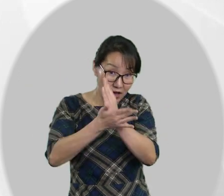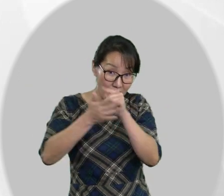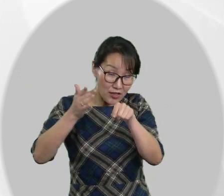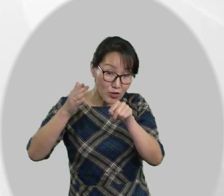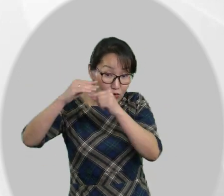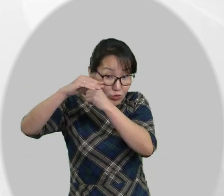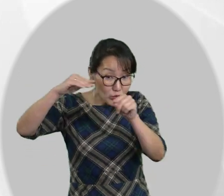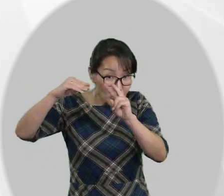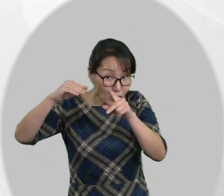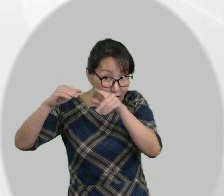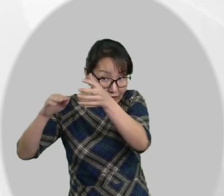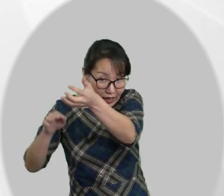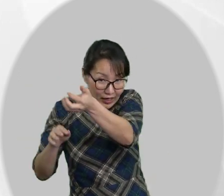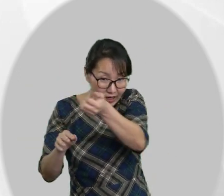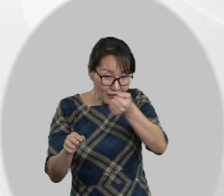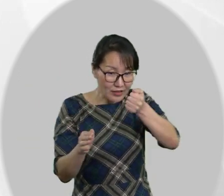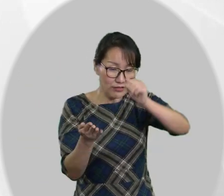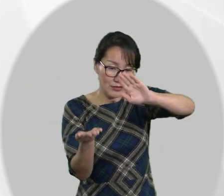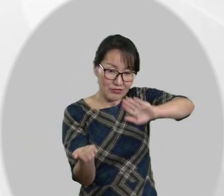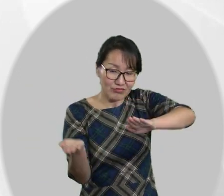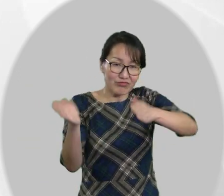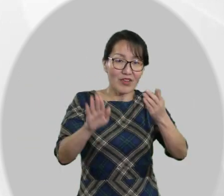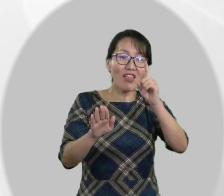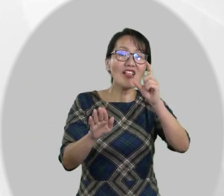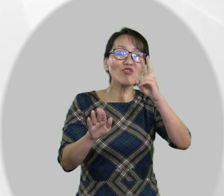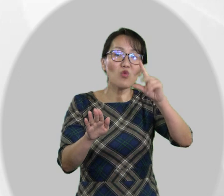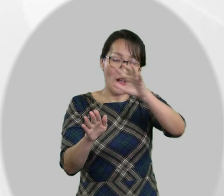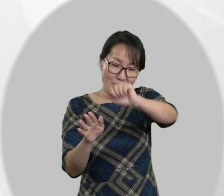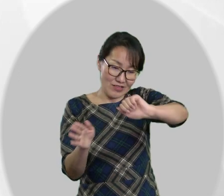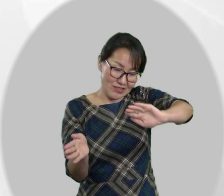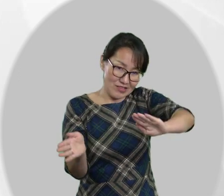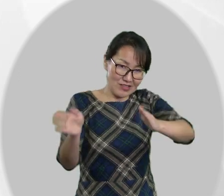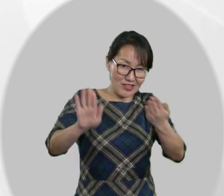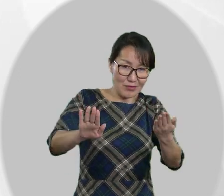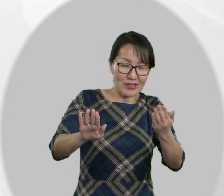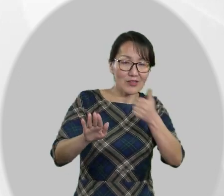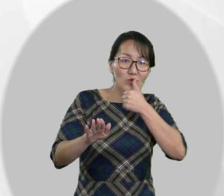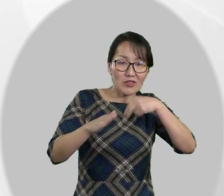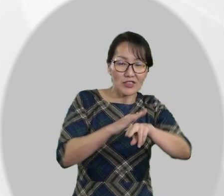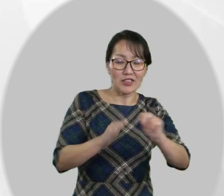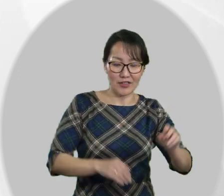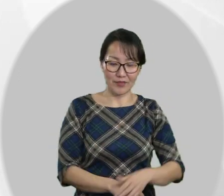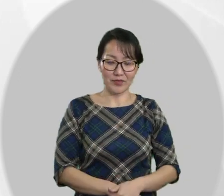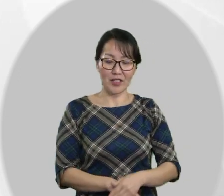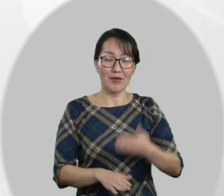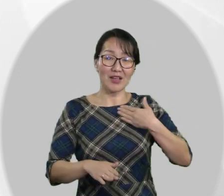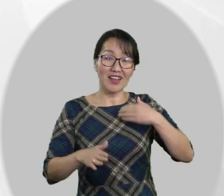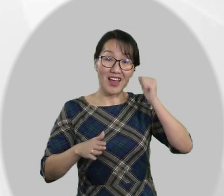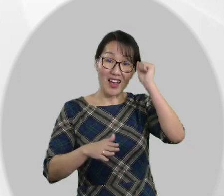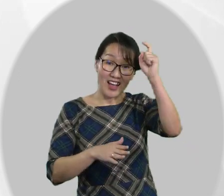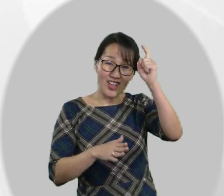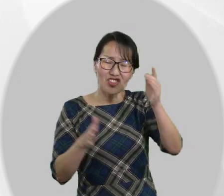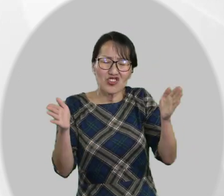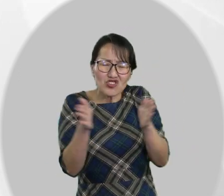зурсан үгийг бол хэл зүгээр солино найруулж чинь. За жишээлбэл манай ах жижигхэн газраас нилээд ногоо хурааж авлаа